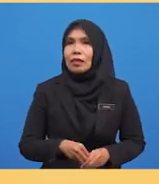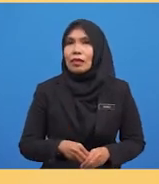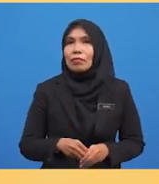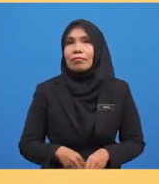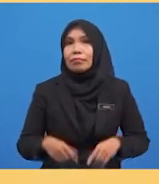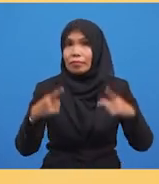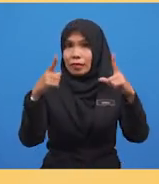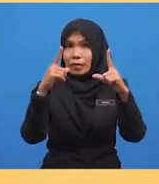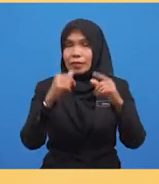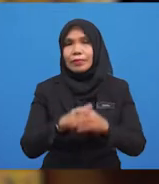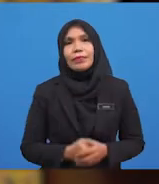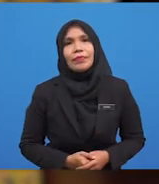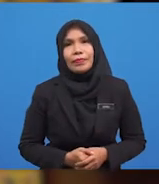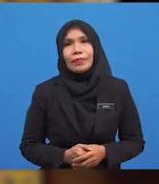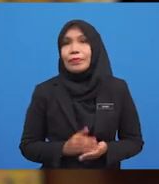sesuatu majlis.